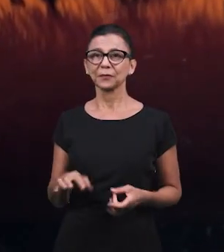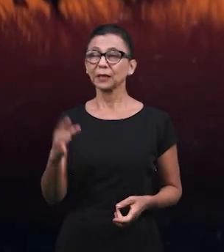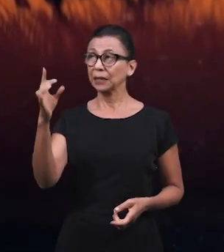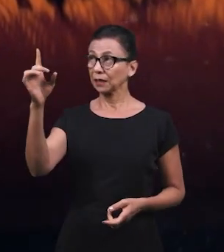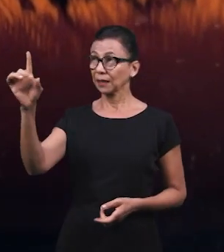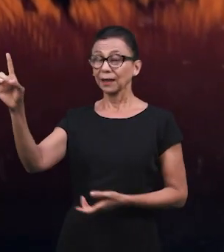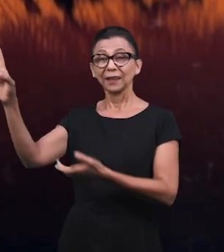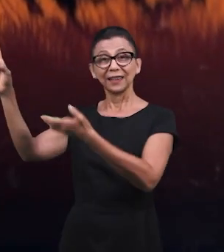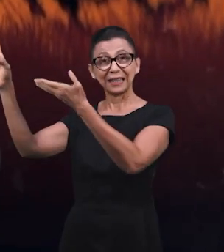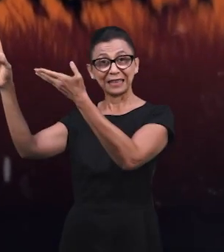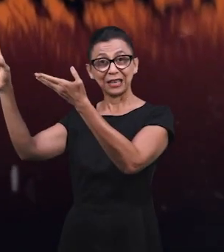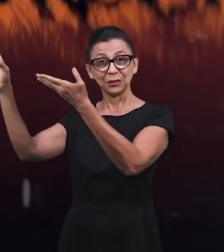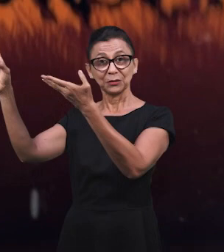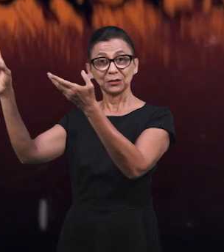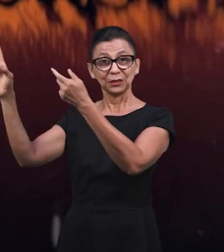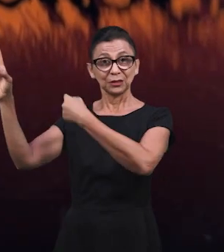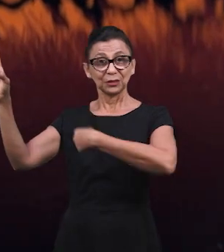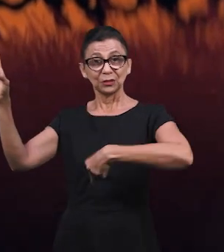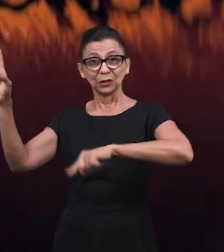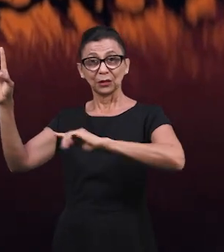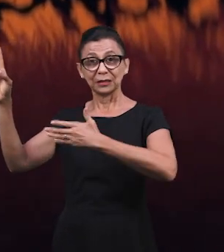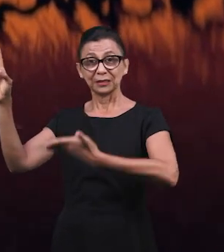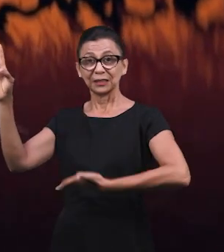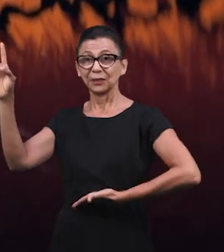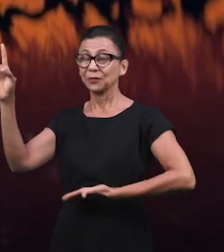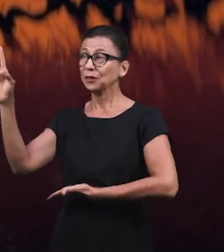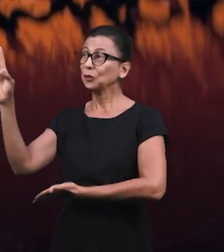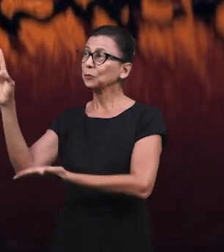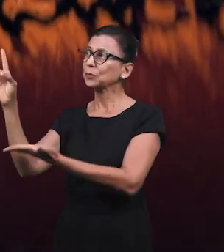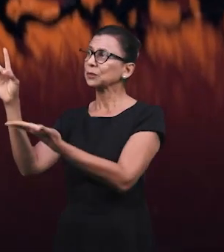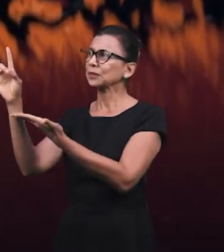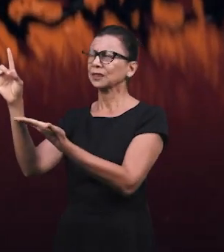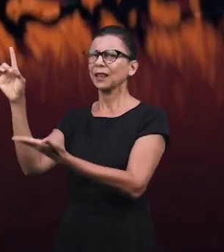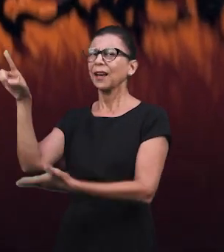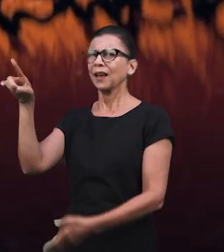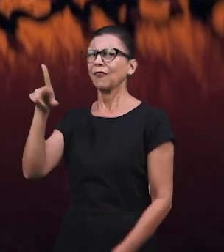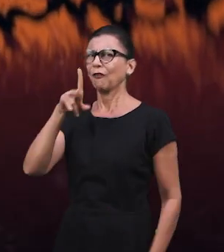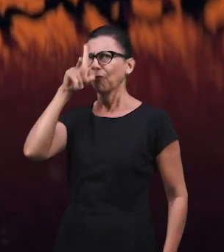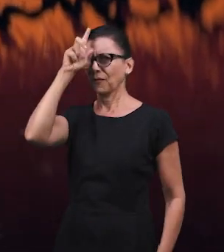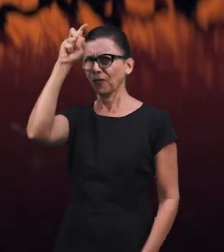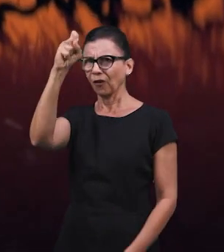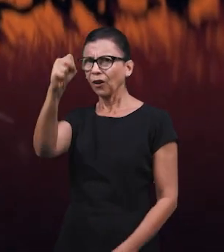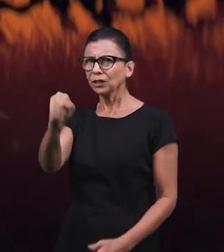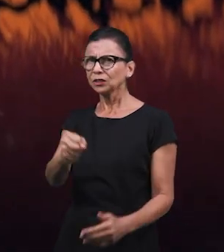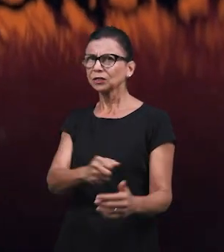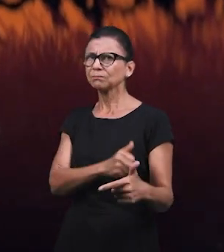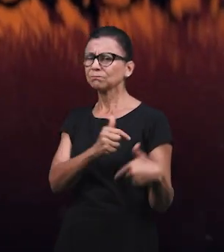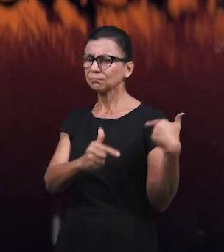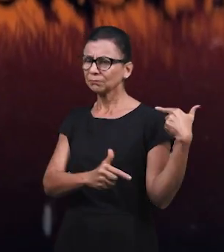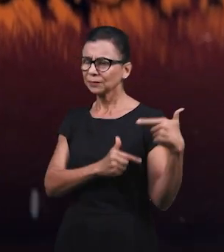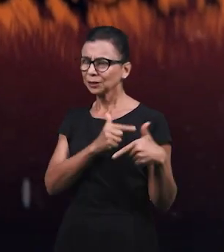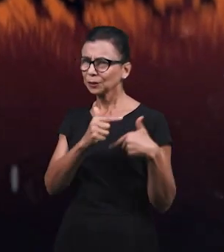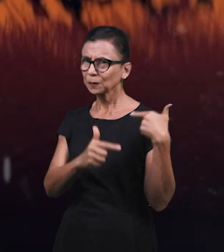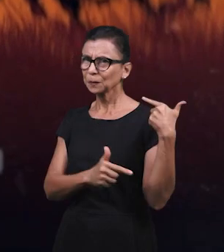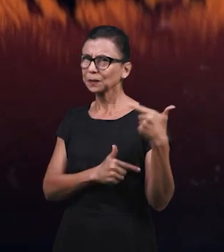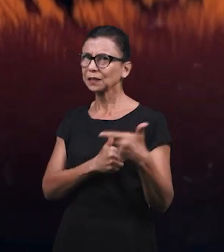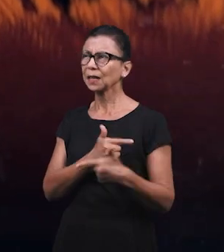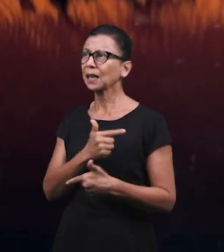Бог, которому мы служим, Бог крепкий в брани, Он сильный Бог и